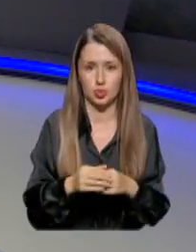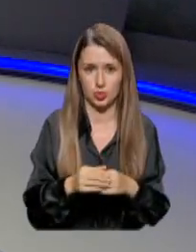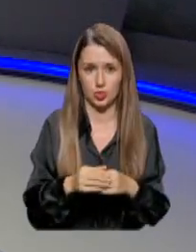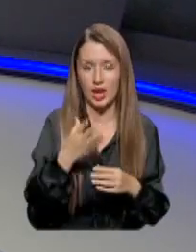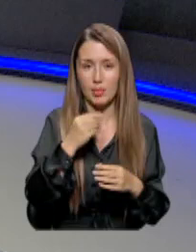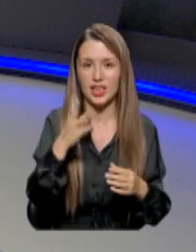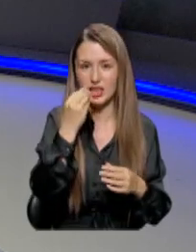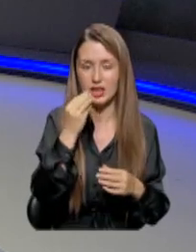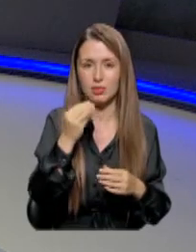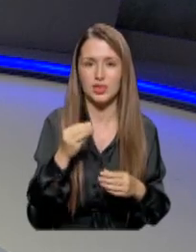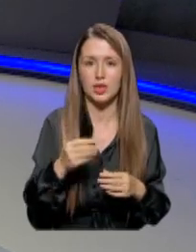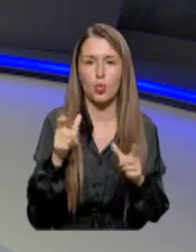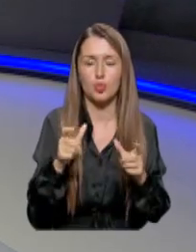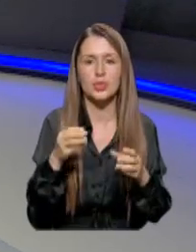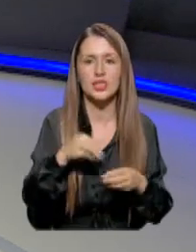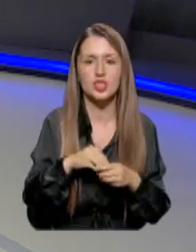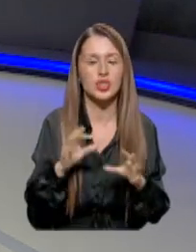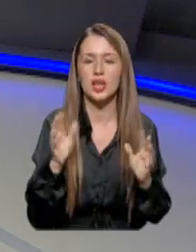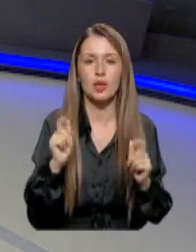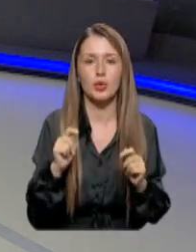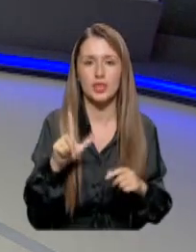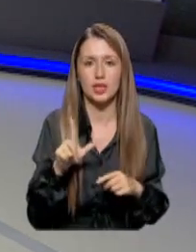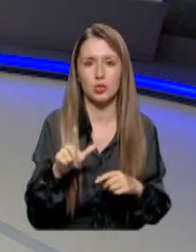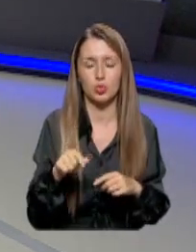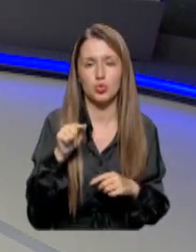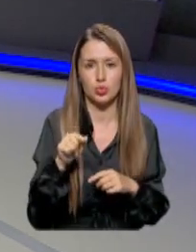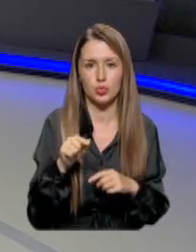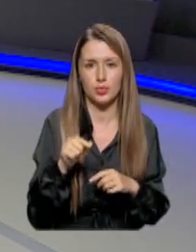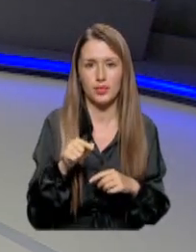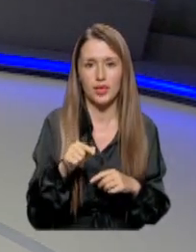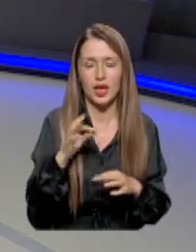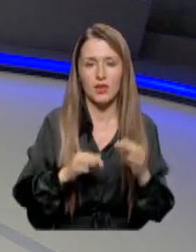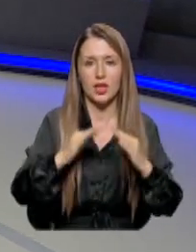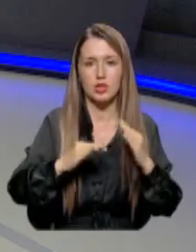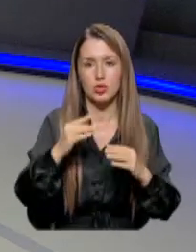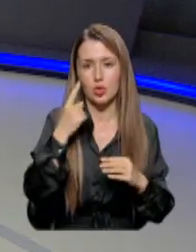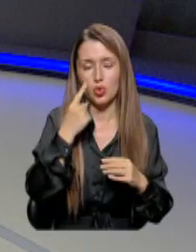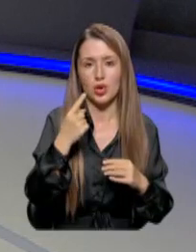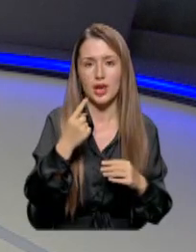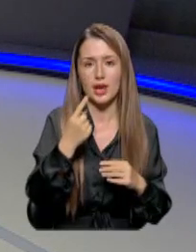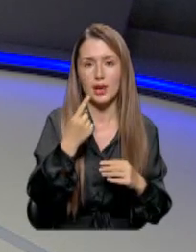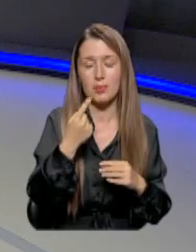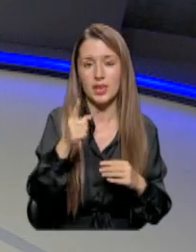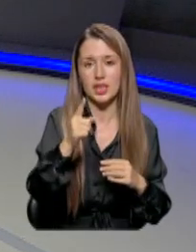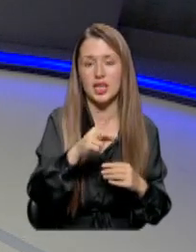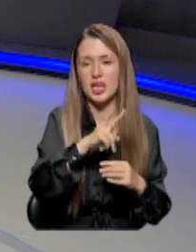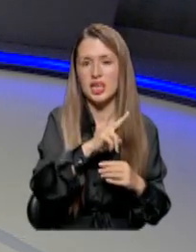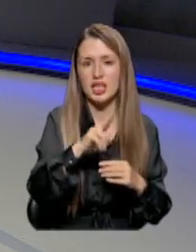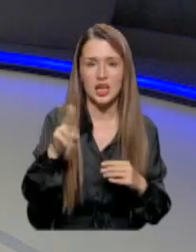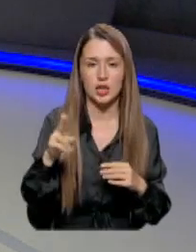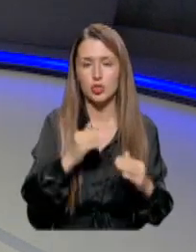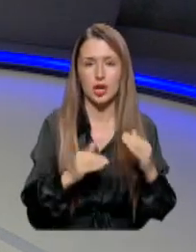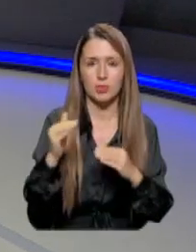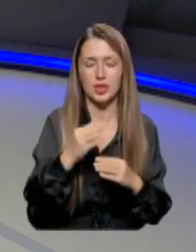alım gücünün korunması için ne yapılması gerekiyordu? Şunun, enflasyona göre 1707 TL